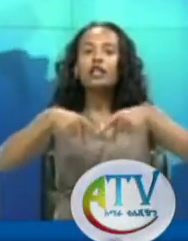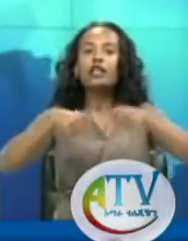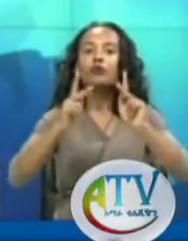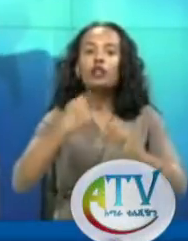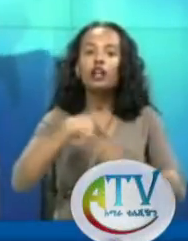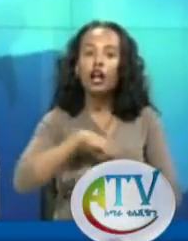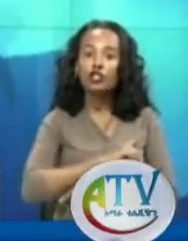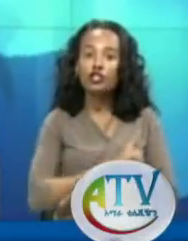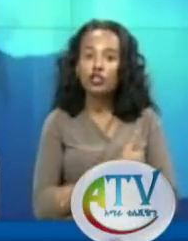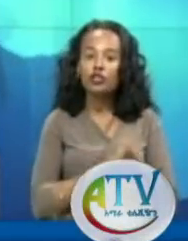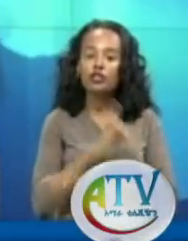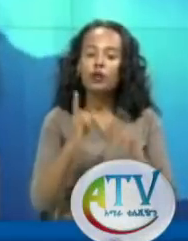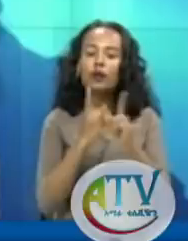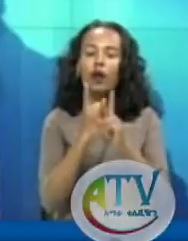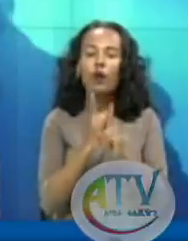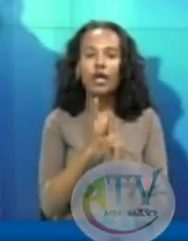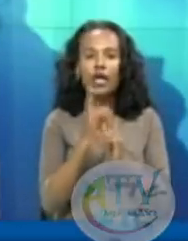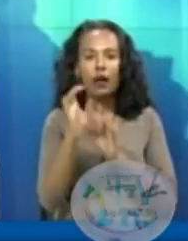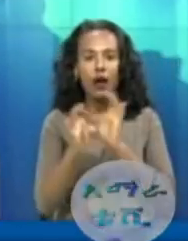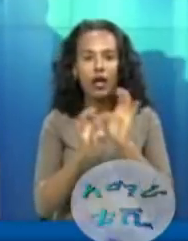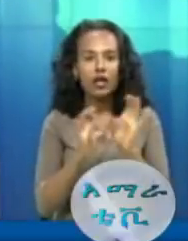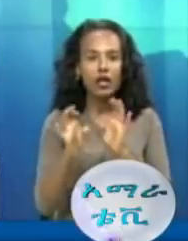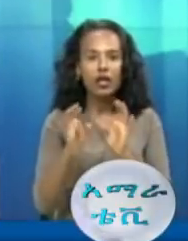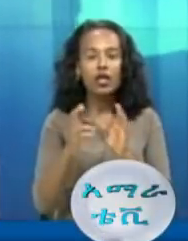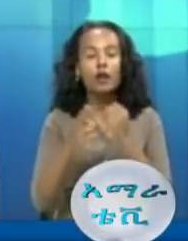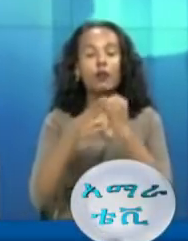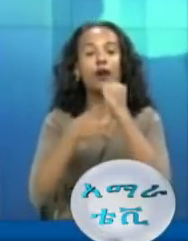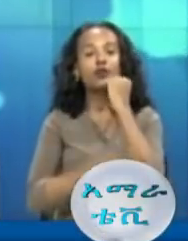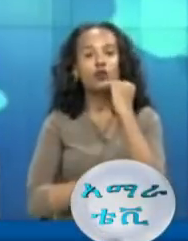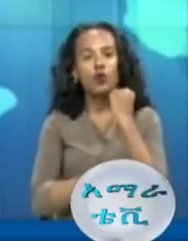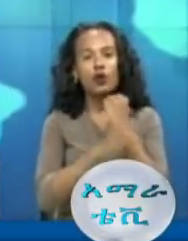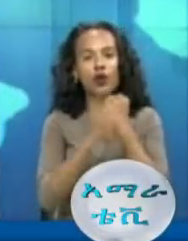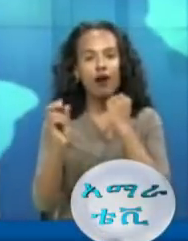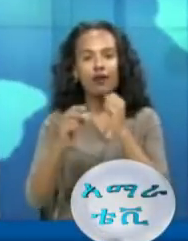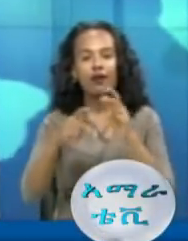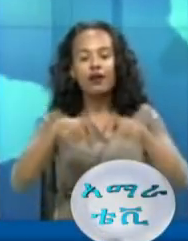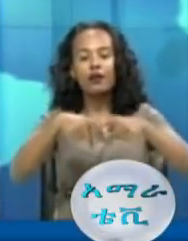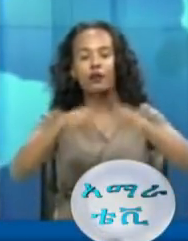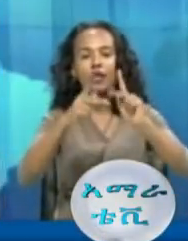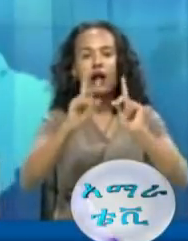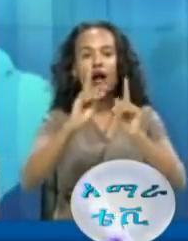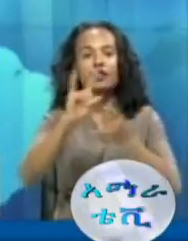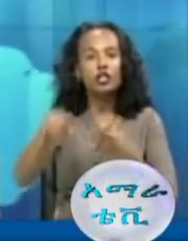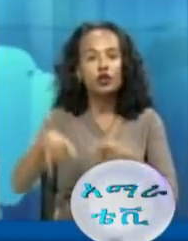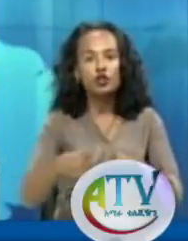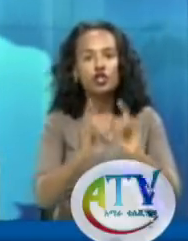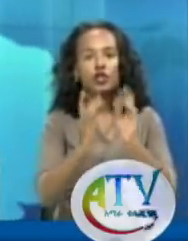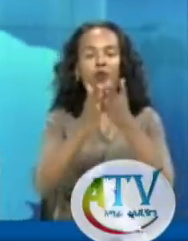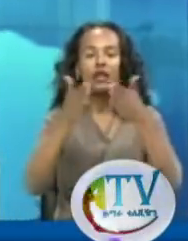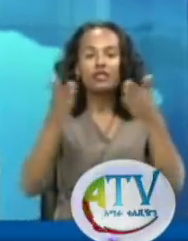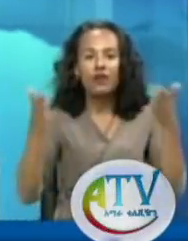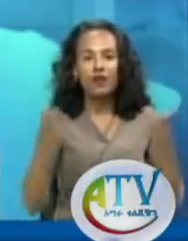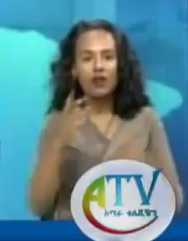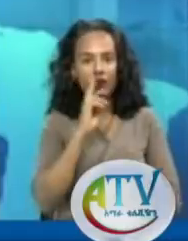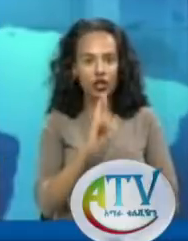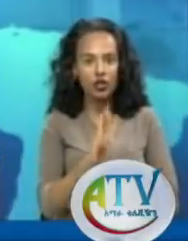ግብርናችንን ለማዘመን መስኖና የግብርና ሜካናይዜሽን ማስፋፋት